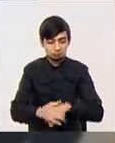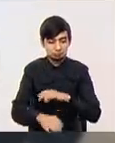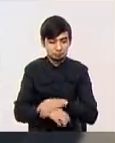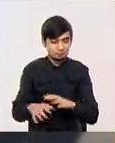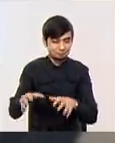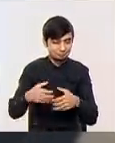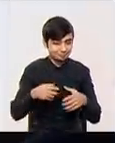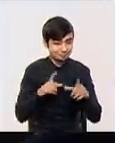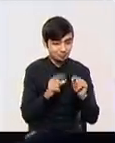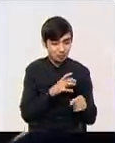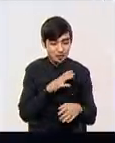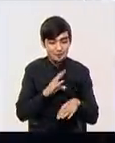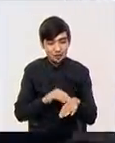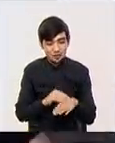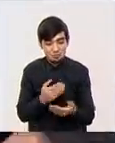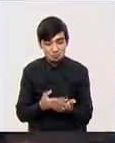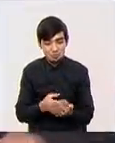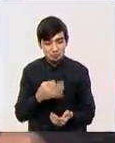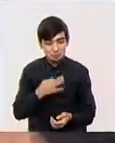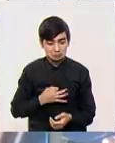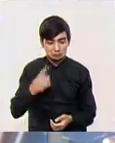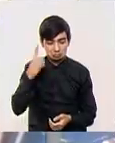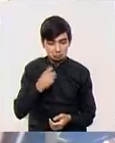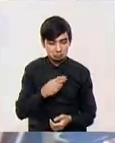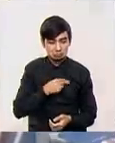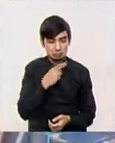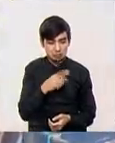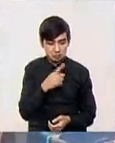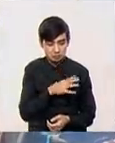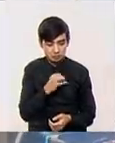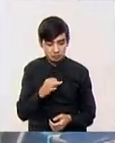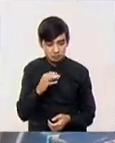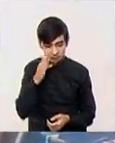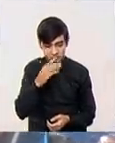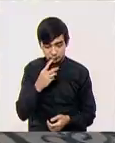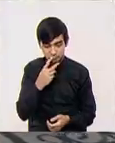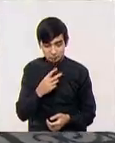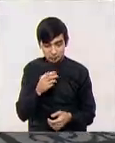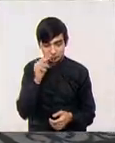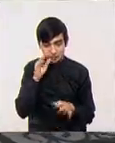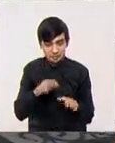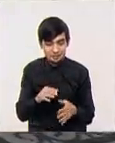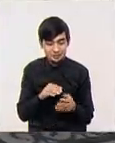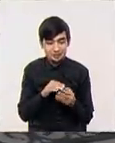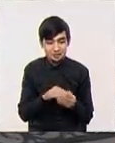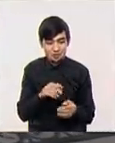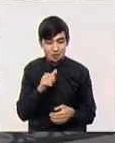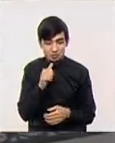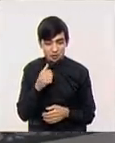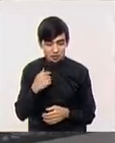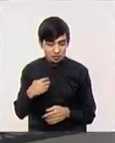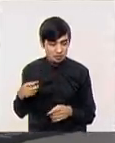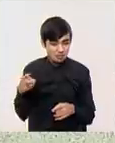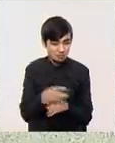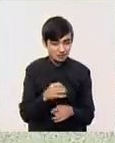тергеуге әкеткен. Ал кешке таман ұлы қайтыс болды деген суыт хабарды естіген. Қайғы жұтқан әке Шымкенттегі мәйітханаға Қостанайдан жеткен. Ұлының